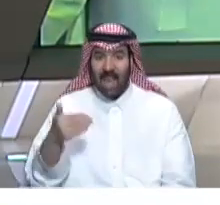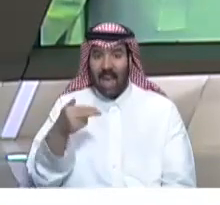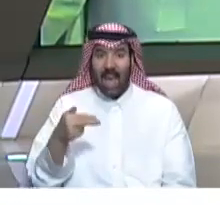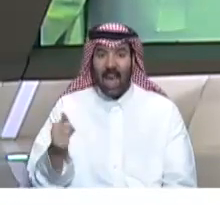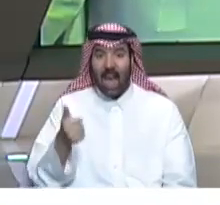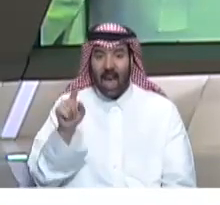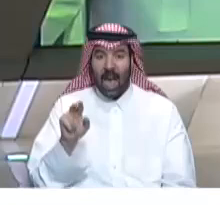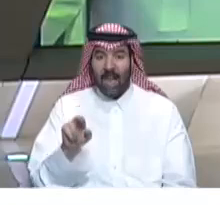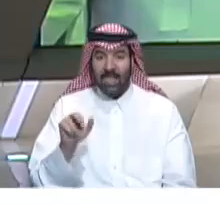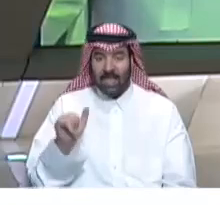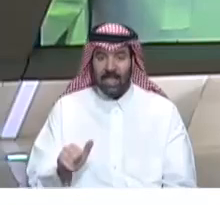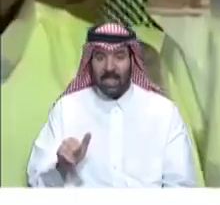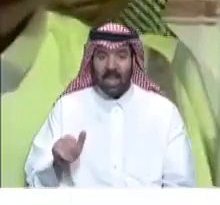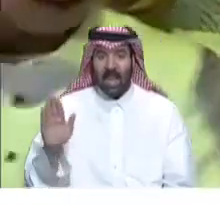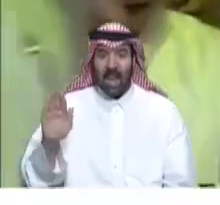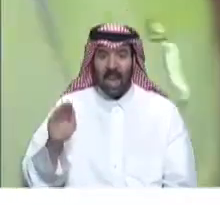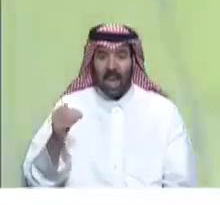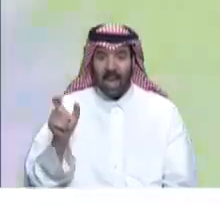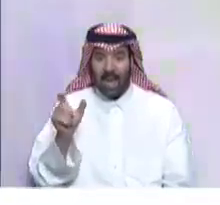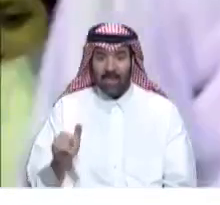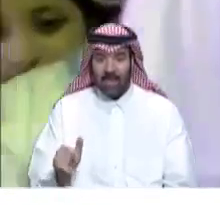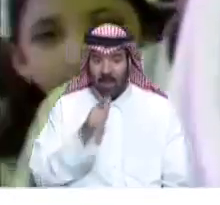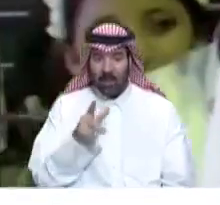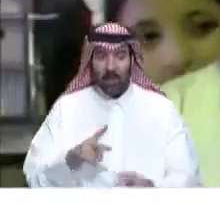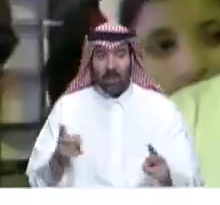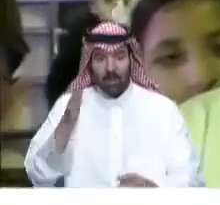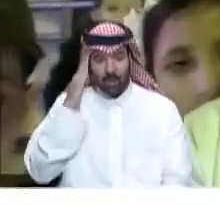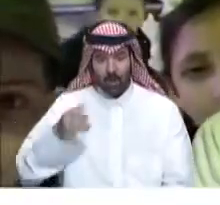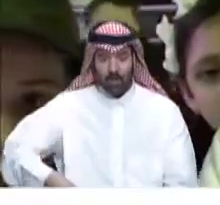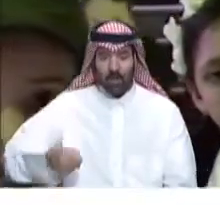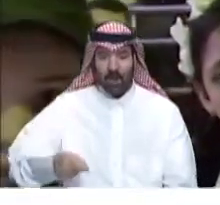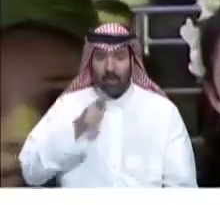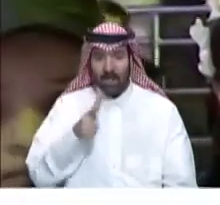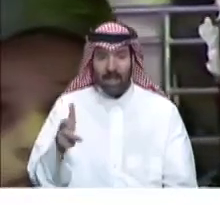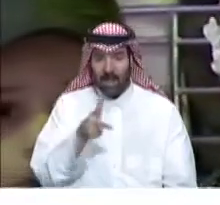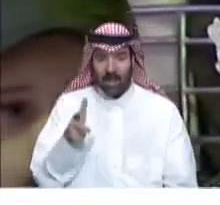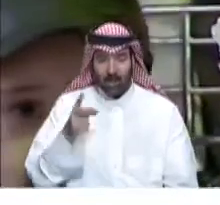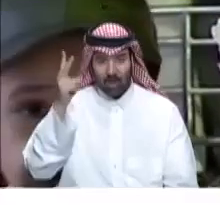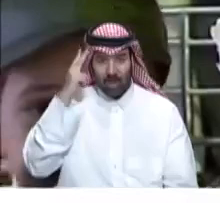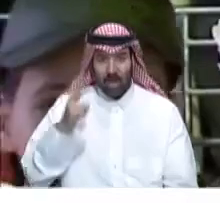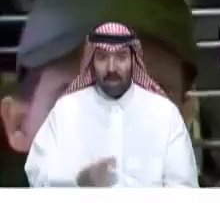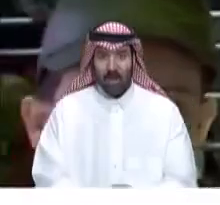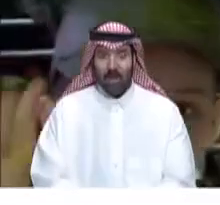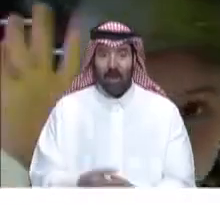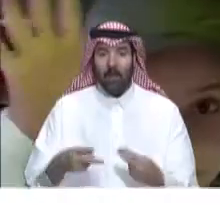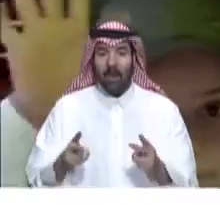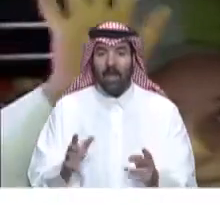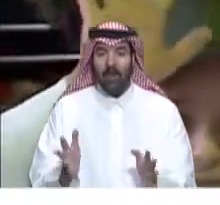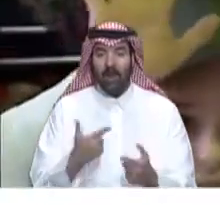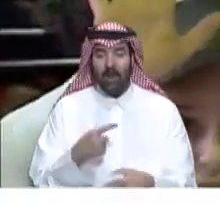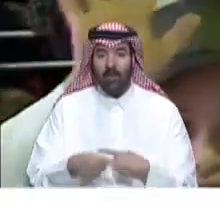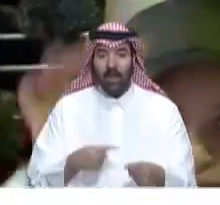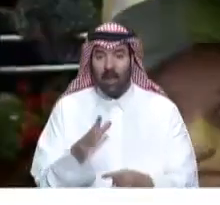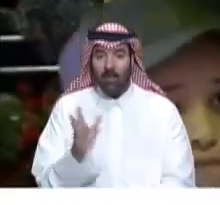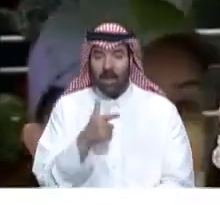يفيدنا بتفاصيل أوسع. أهلا وسهلا بك أستاذ غازي، ورحب بك عبر قناة السعودية. في البداية نود أن تحدثنا